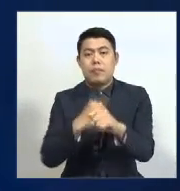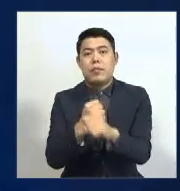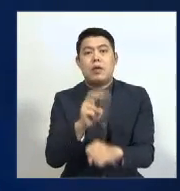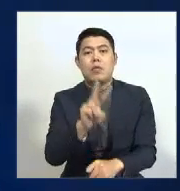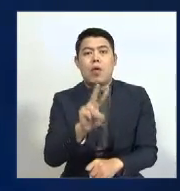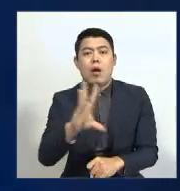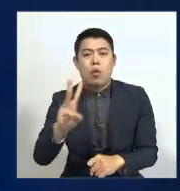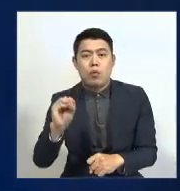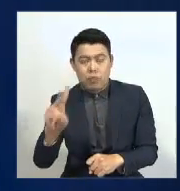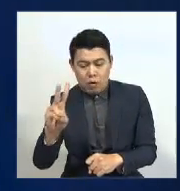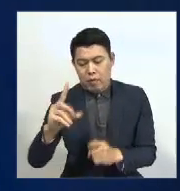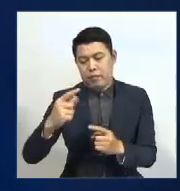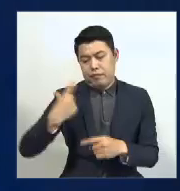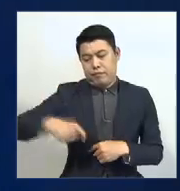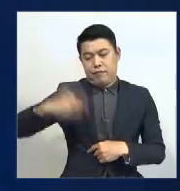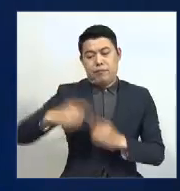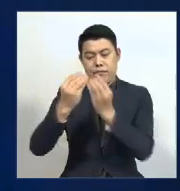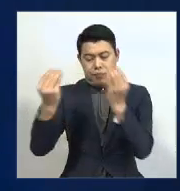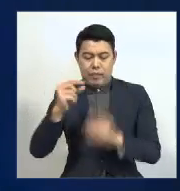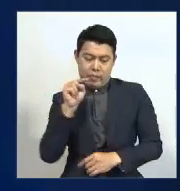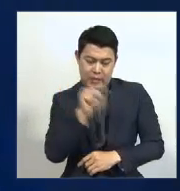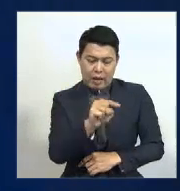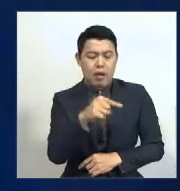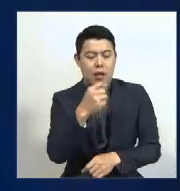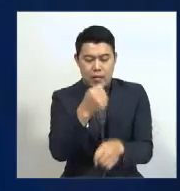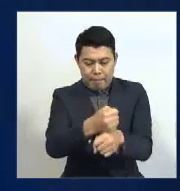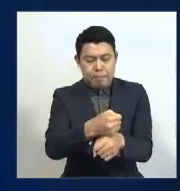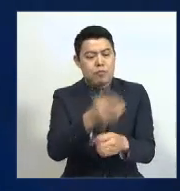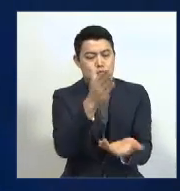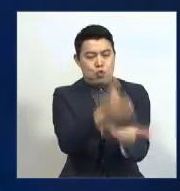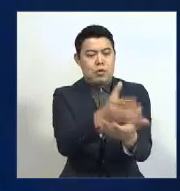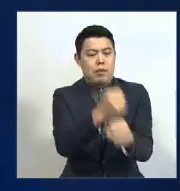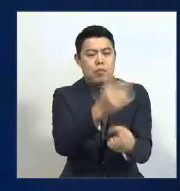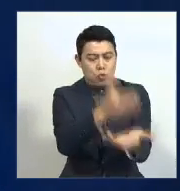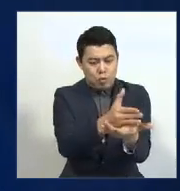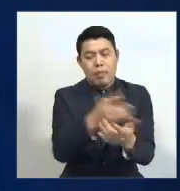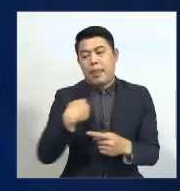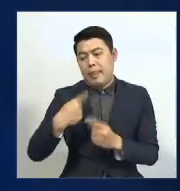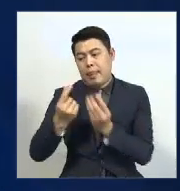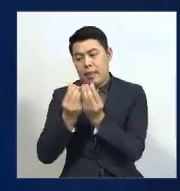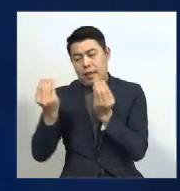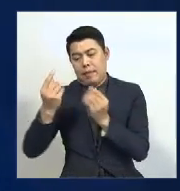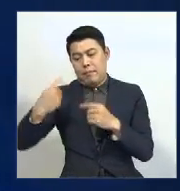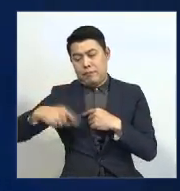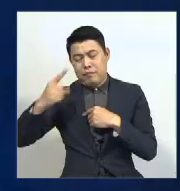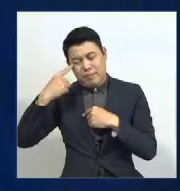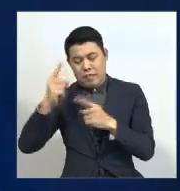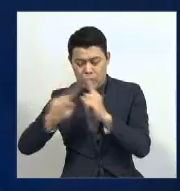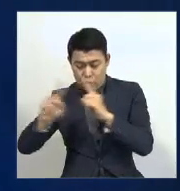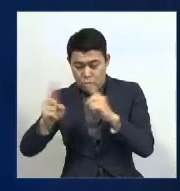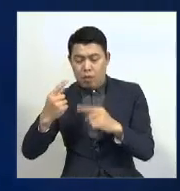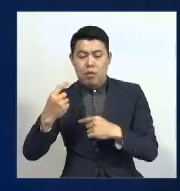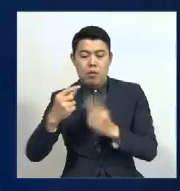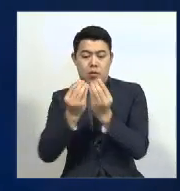23 พฤษภาคม 2562ศาลรัฐธรรมนูญมีคำสั่งให้ผู้ถูกร้องหยุดปฏิบัติหน้าที่จนกว่าศาลรัฐธรรมนูญจะมีคำวินิจฉัยศาลรัฐธรร